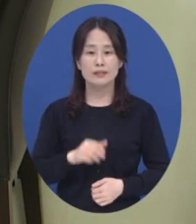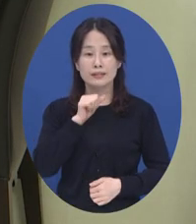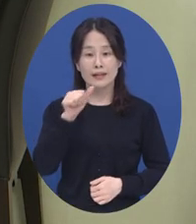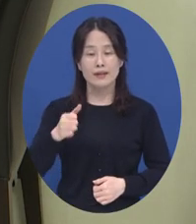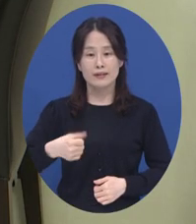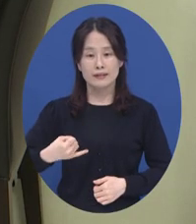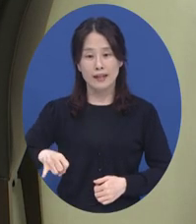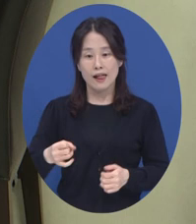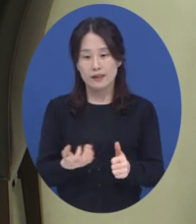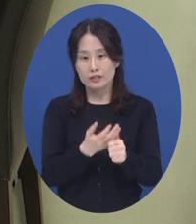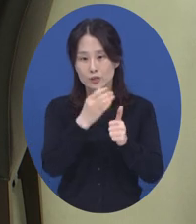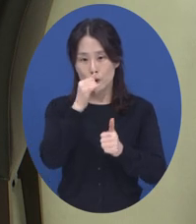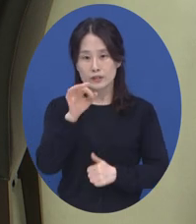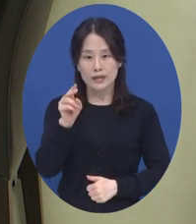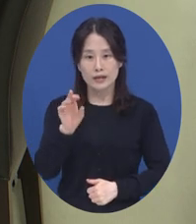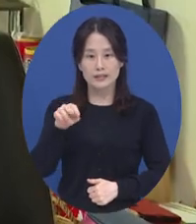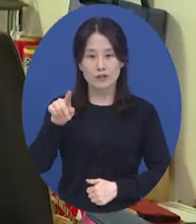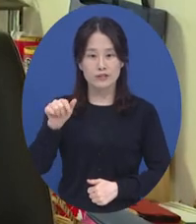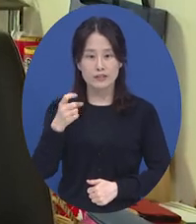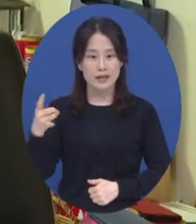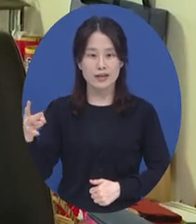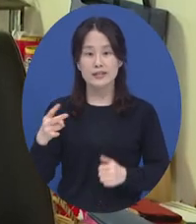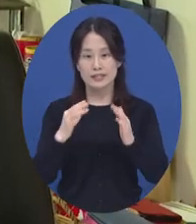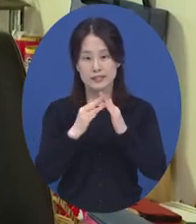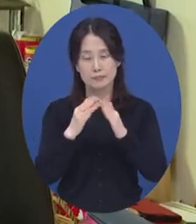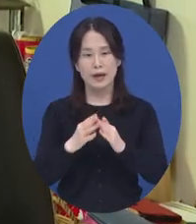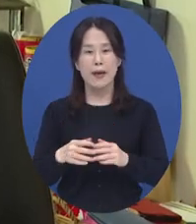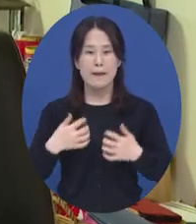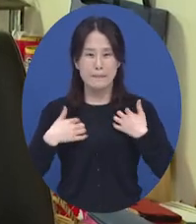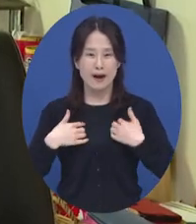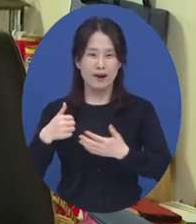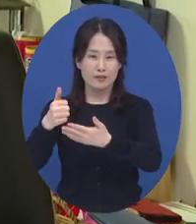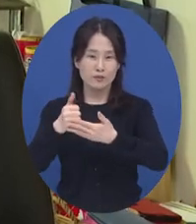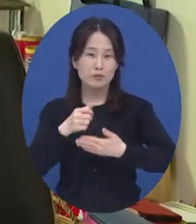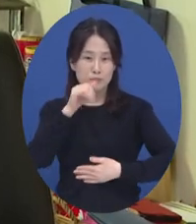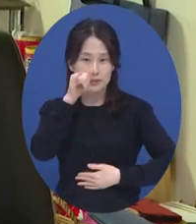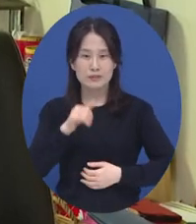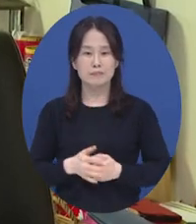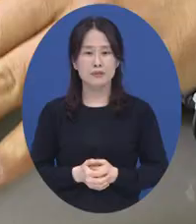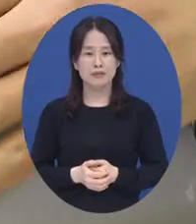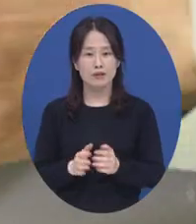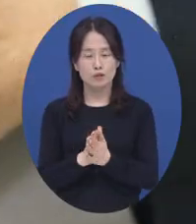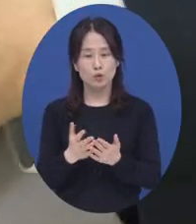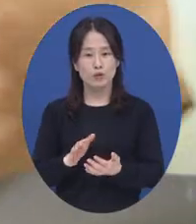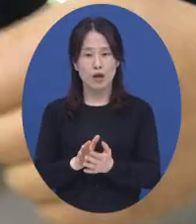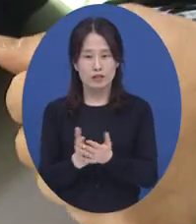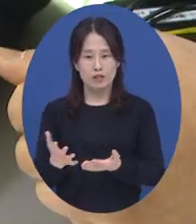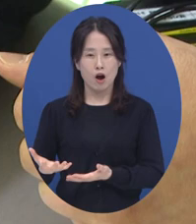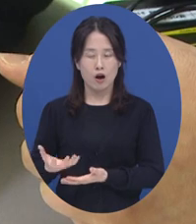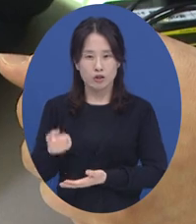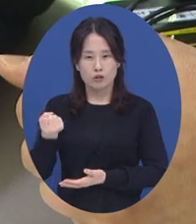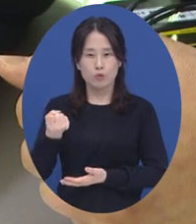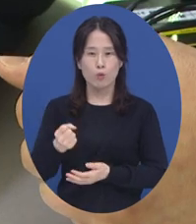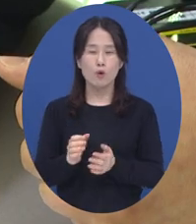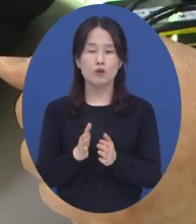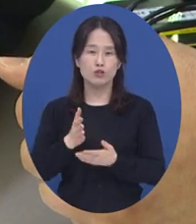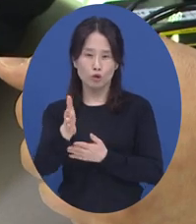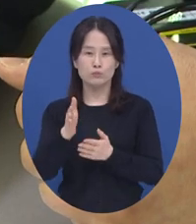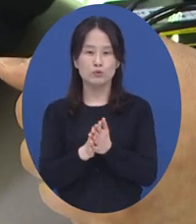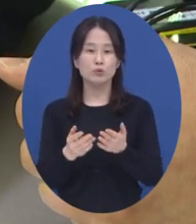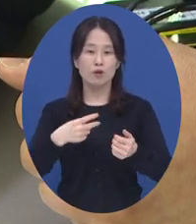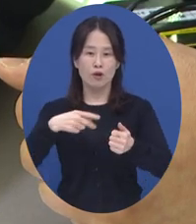5살짜리 딸을 키우고 있는 양손에 씨 집에 반가운 손님이 찾아왔습니다 손에 책을 한가득 등 전문 독서지도